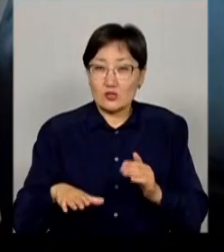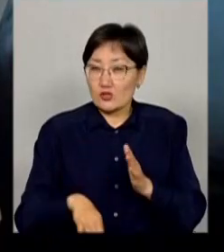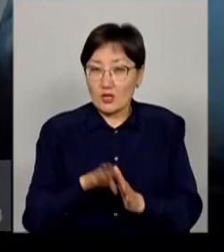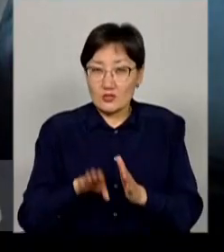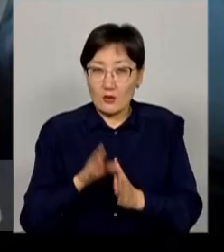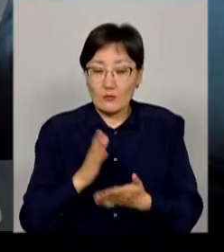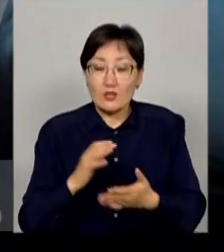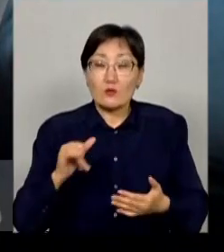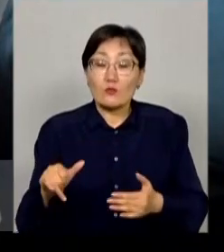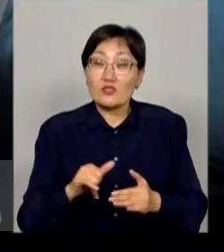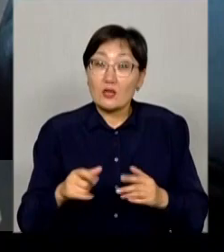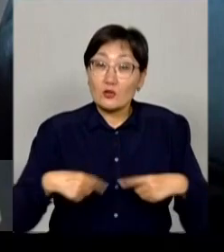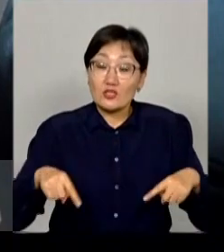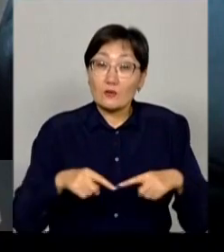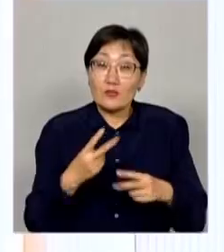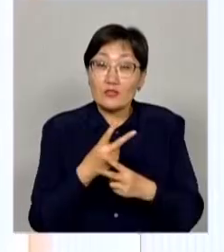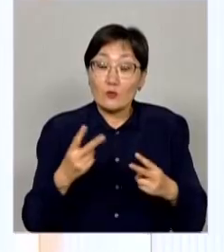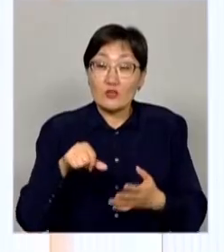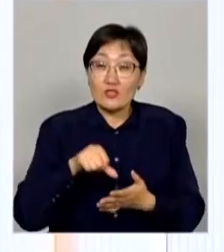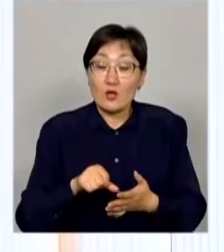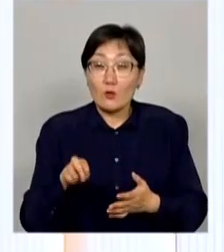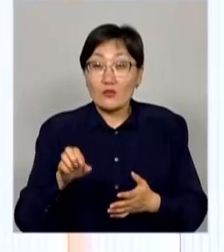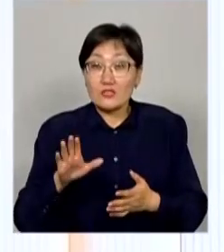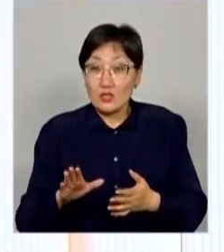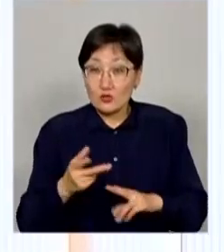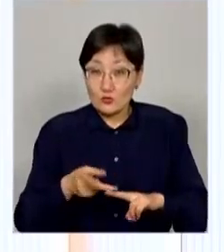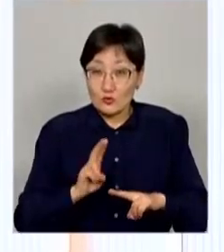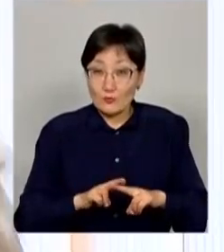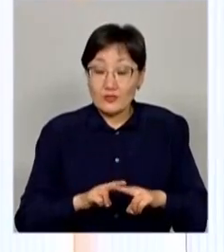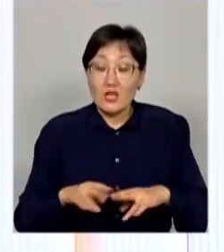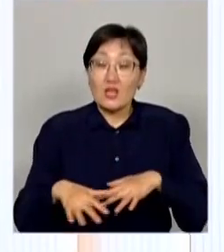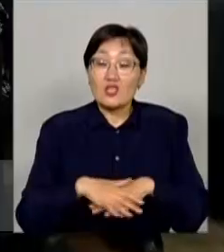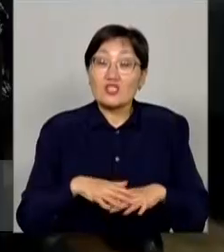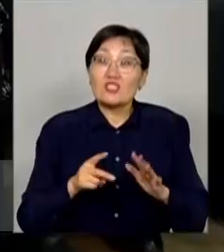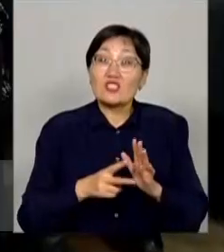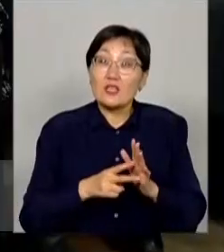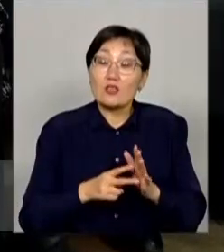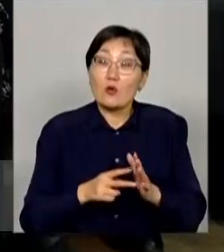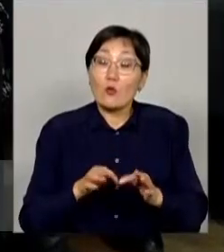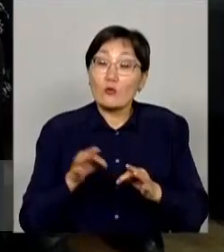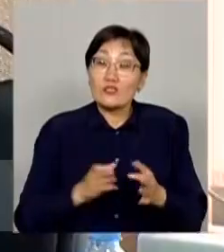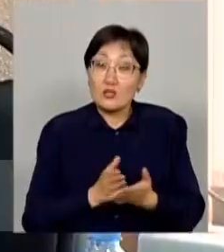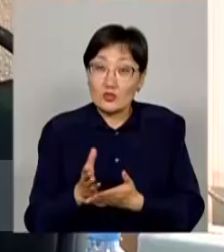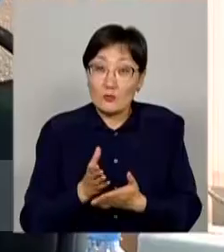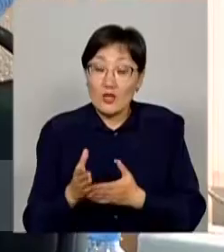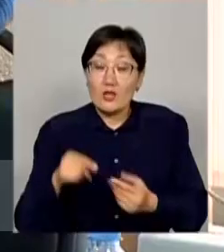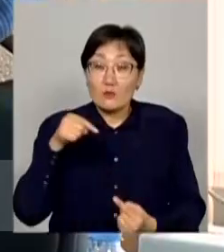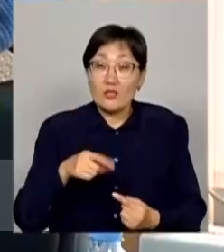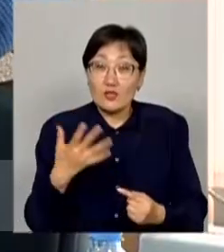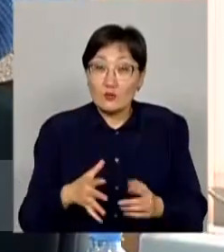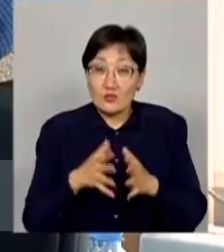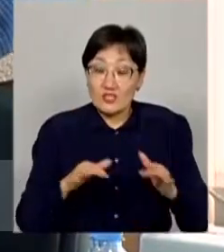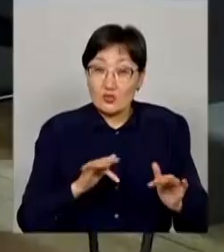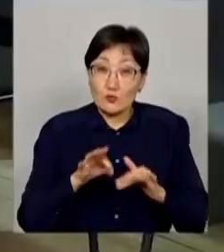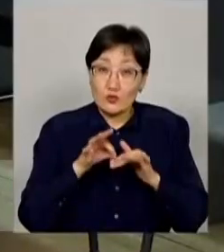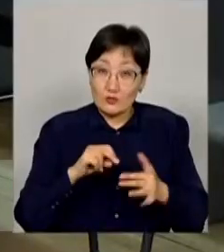Ал Оралдағы өңірлік штабтың жұмысымен танысқан үміткер Нұрлан Әуесбаев бұған дейін елдің 7 өңірін аралады. Сайлауалды бағдарламаға сәйкес жалпы 50-ден аса